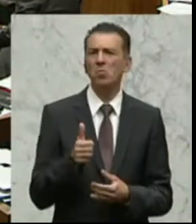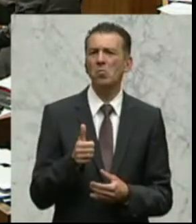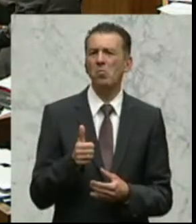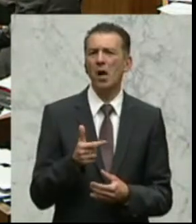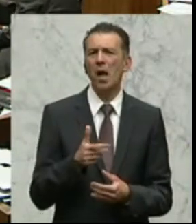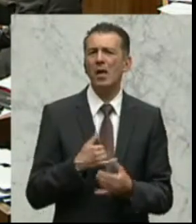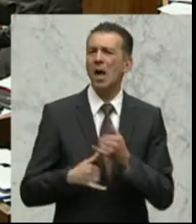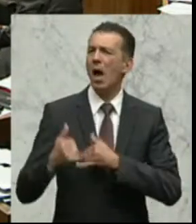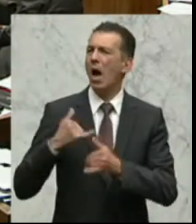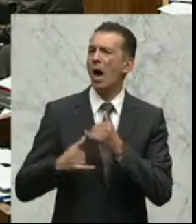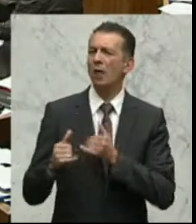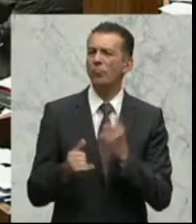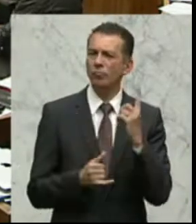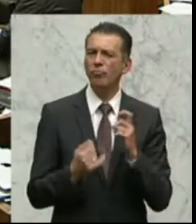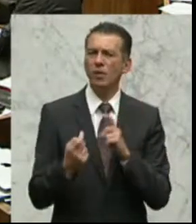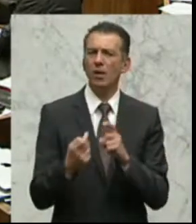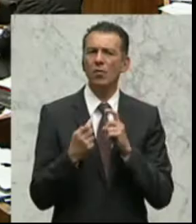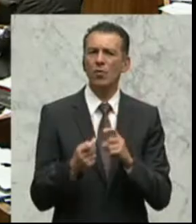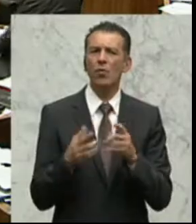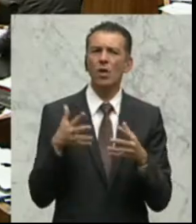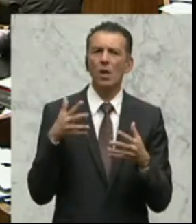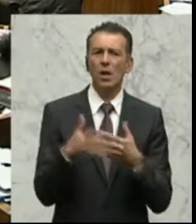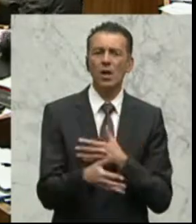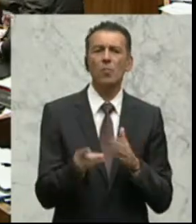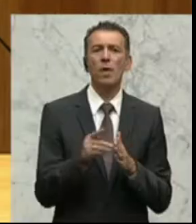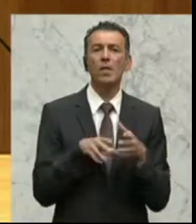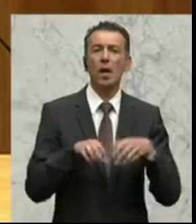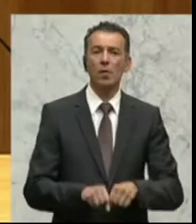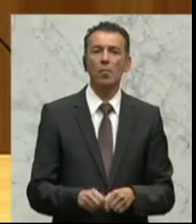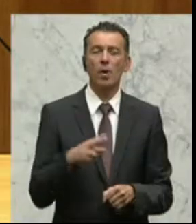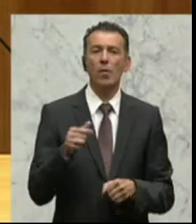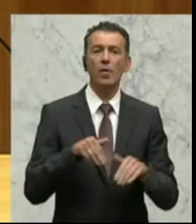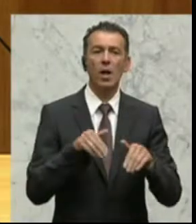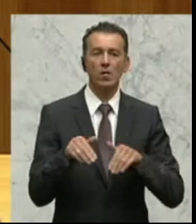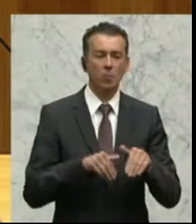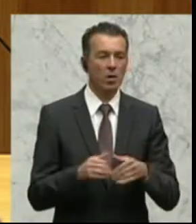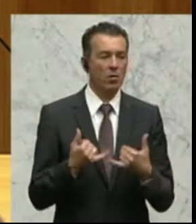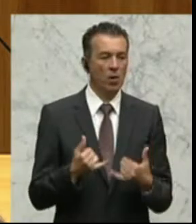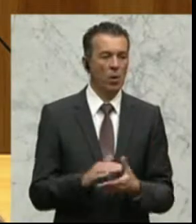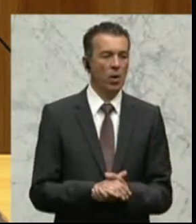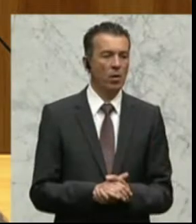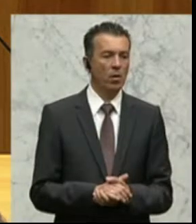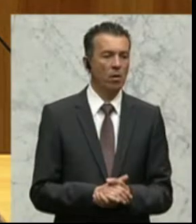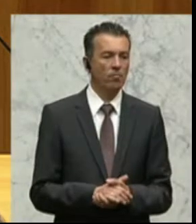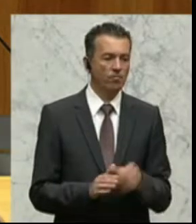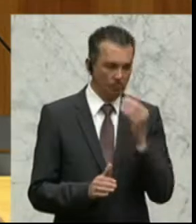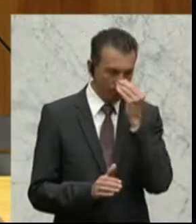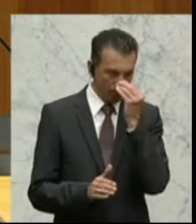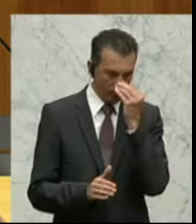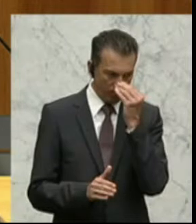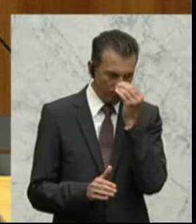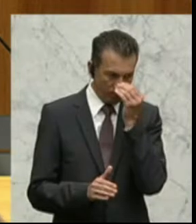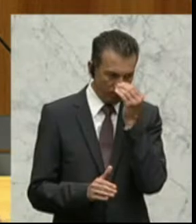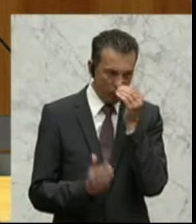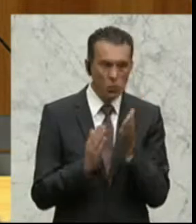die sogenannte Transparenzdatenbank. Der Herr Finanzminister hat sie heute im Rahmen oder im Begriff mit den Förderungen schon einmal in den Mund